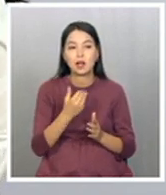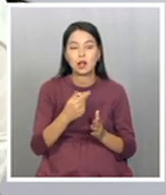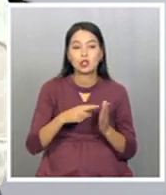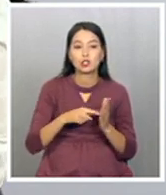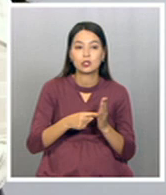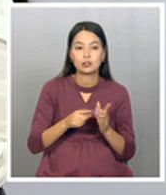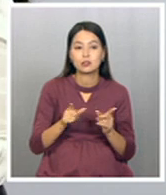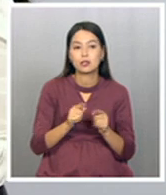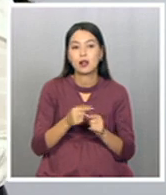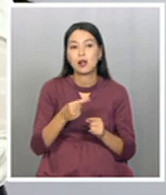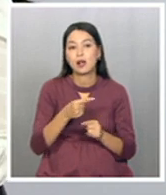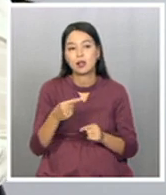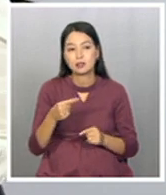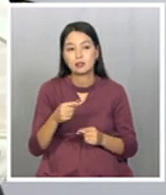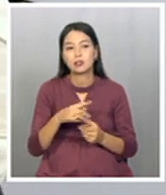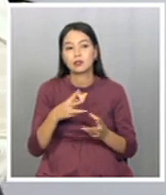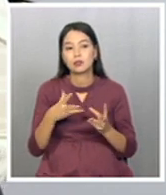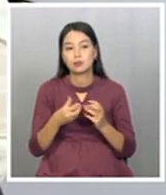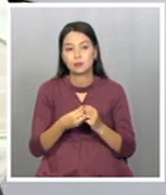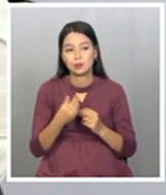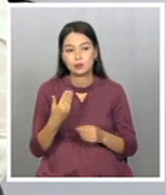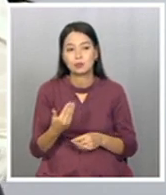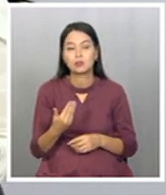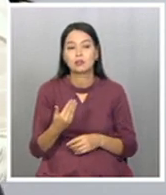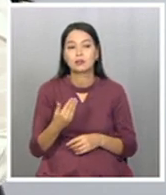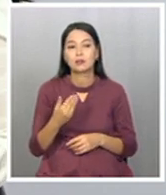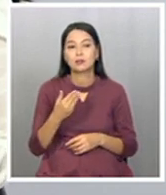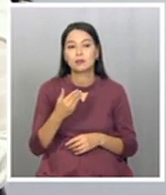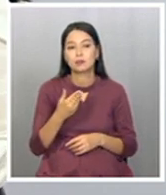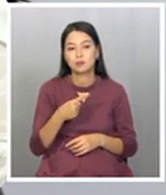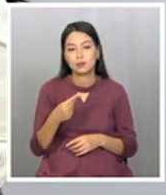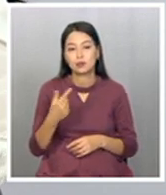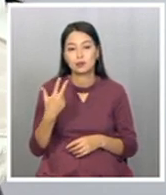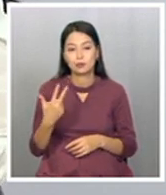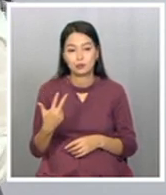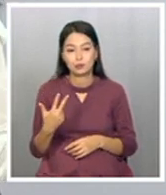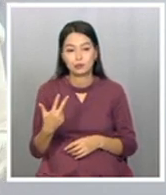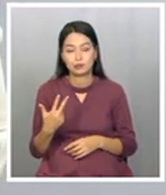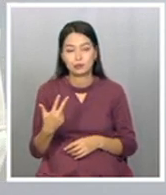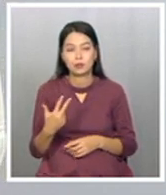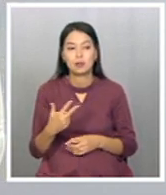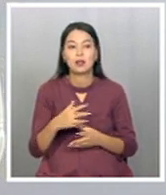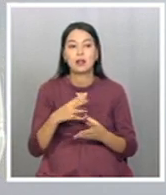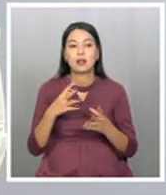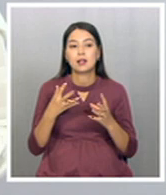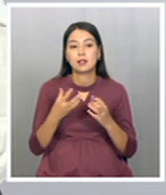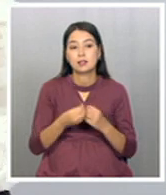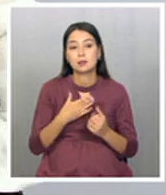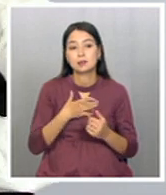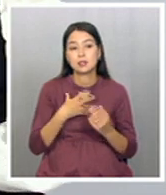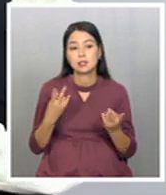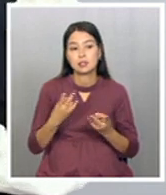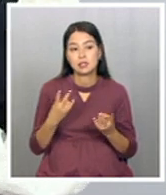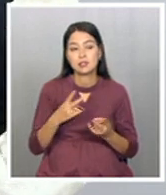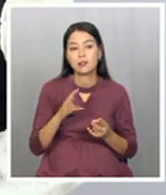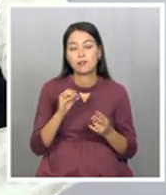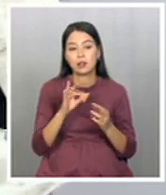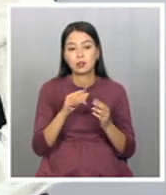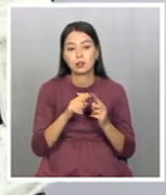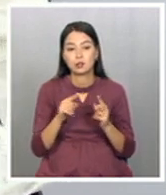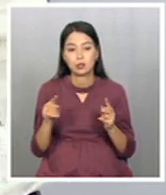координаттарын азайтамыз. Сонда X 1, Y минус 3 шықты. Міне, бізге керек векторларды